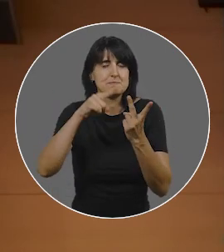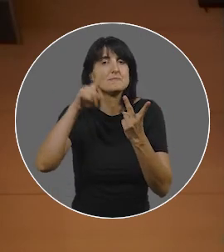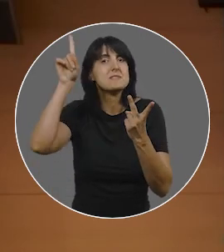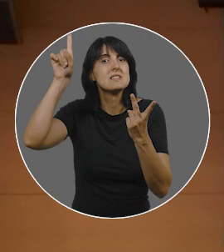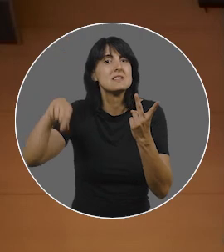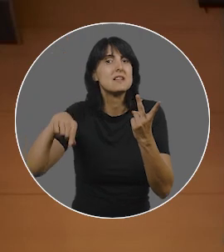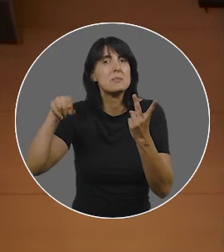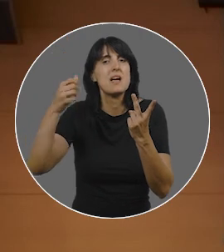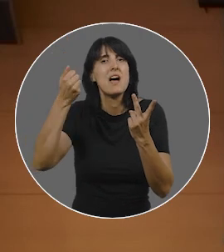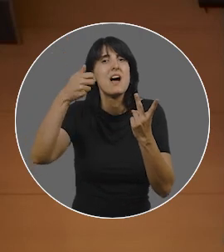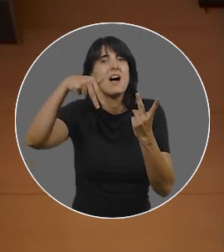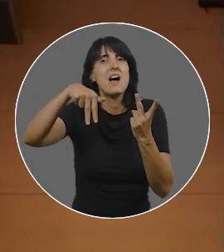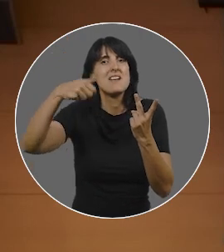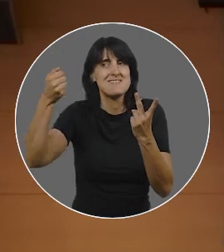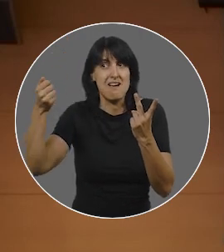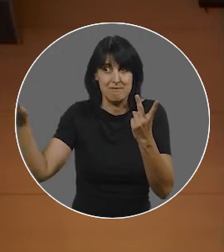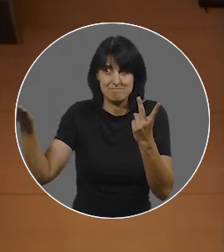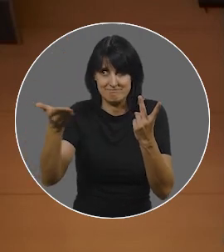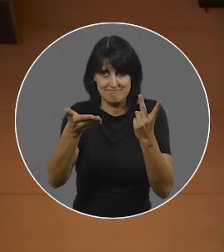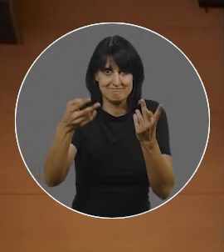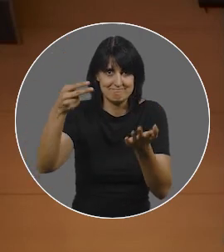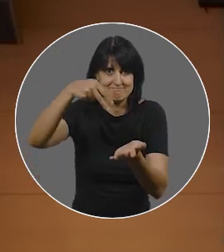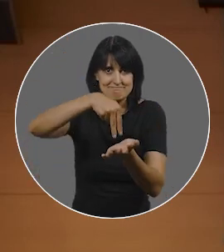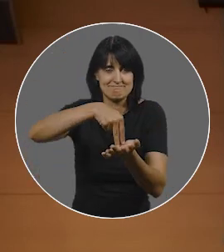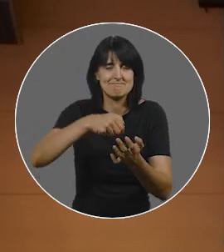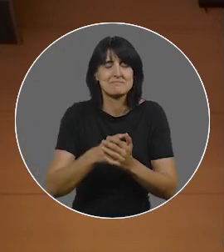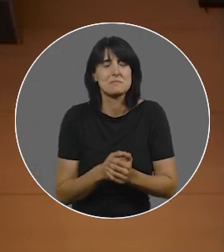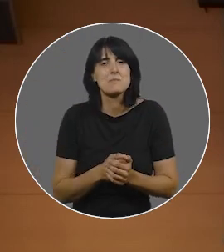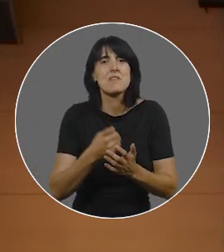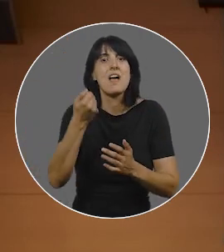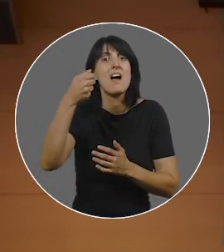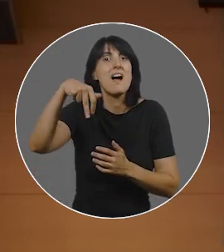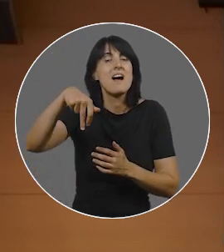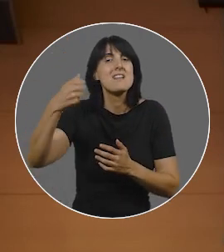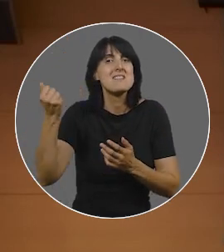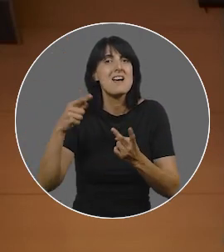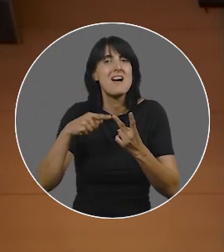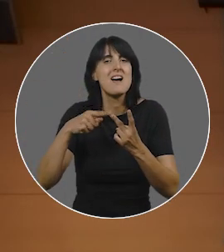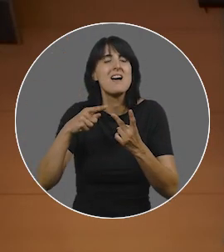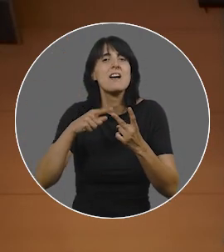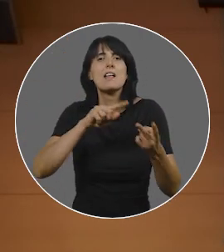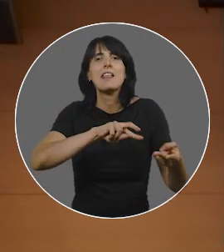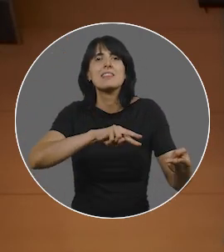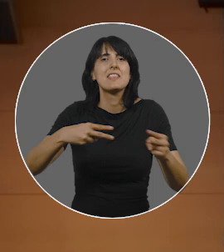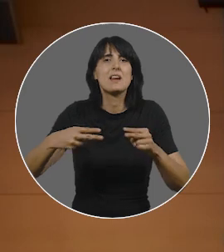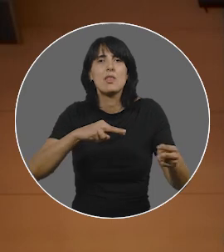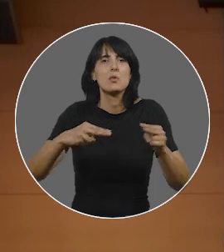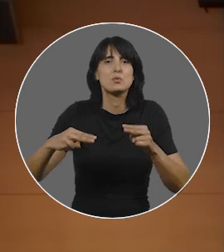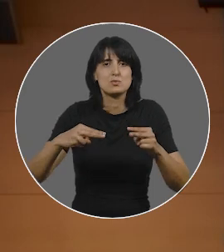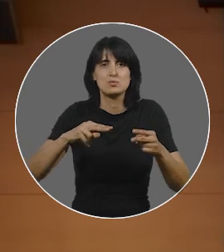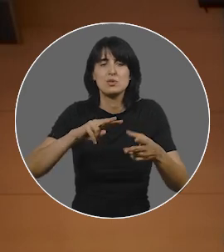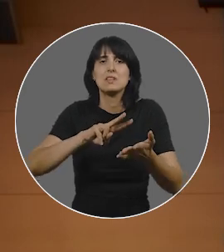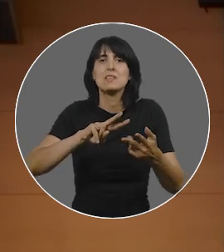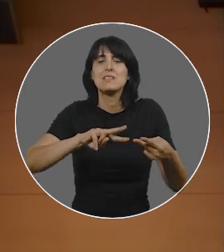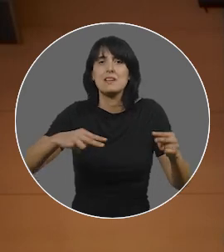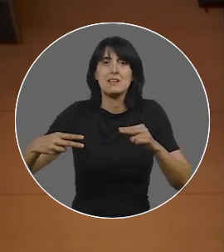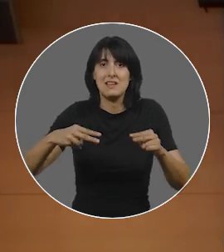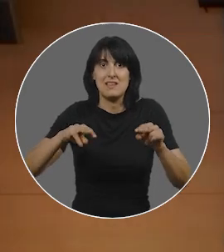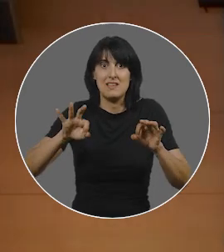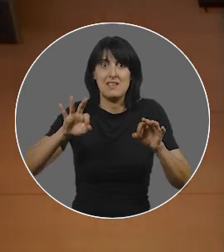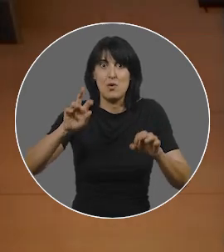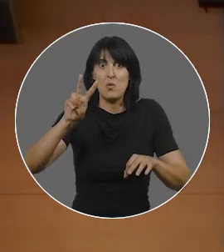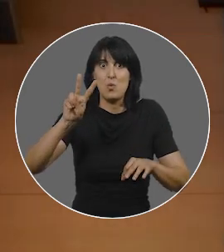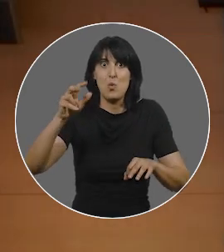tenim també a l'Anna, endavant. L'Anna és llicenciada en traducció i interpretació per la